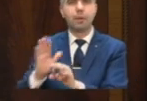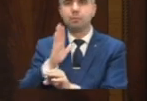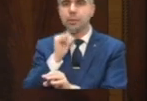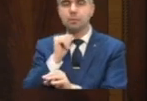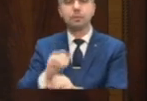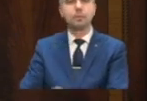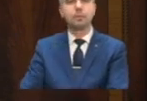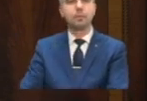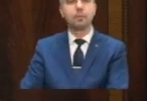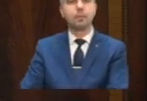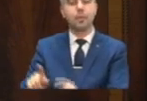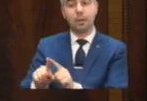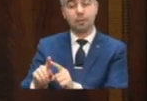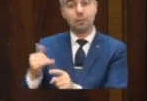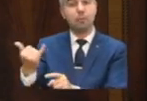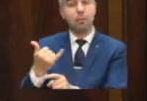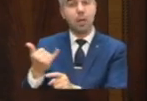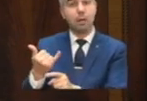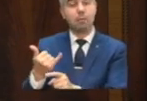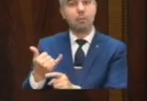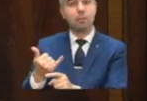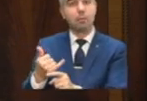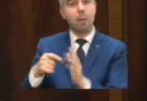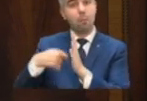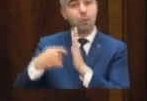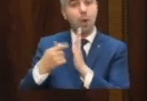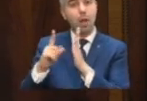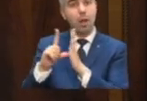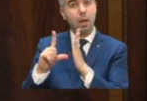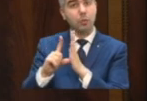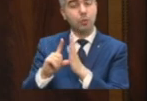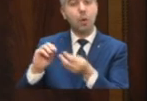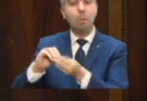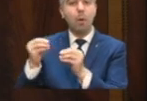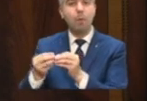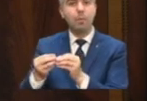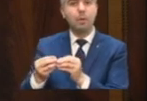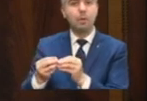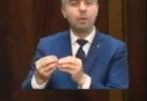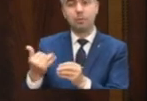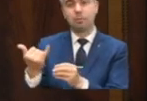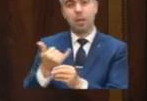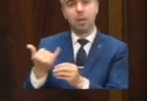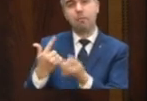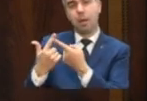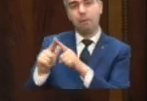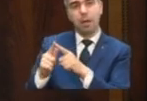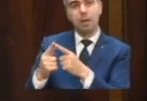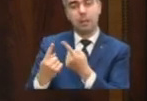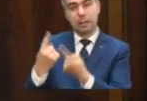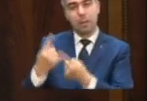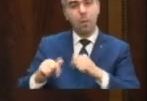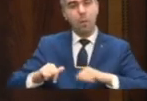عام وفي هذا المجال بشكل خاص، على اعتبار أن المقترح القانون اللي جبناه باش يحل لكم مشاكل اللي كتخبطوا فيها كقطاع